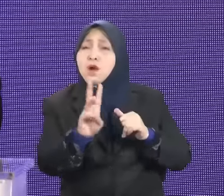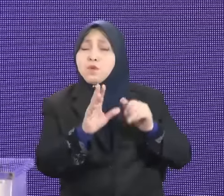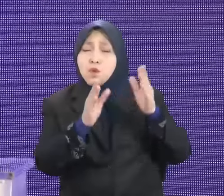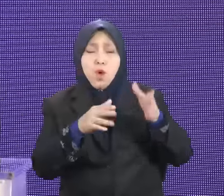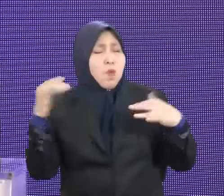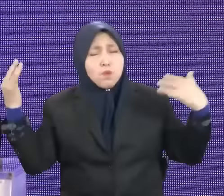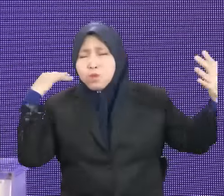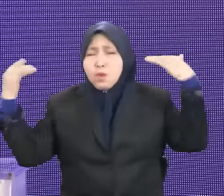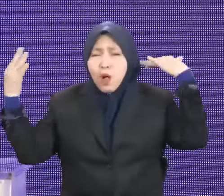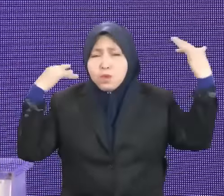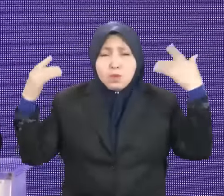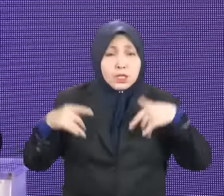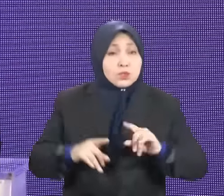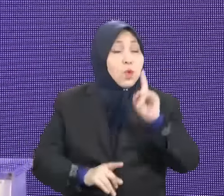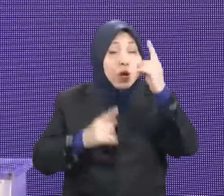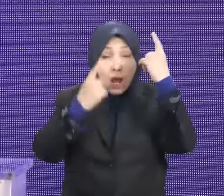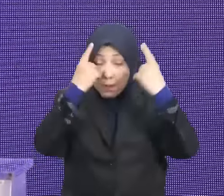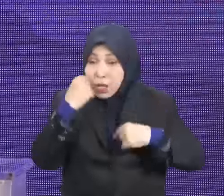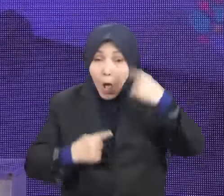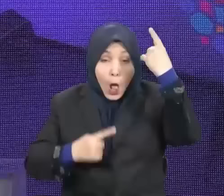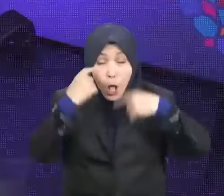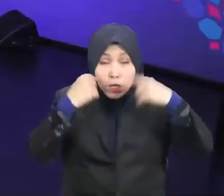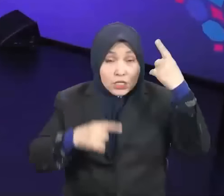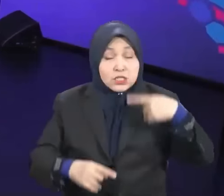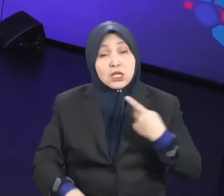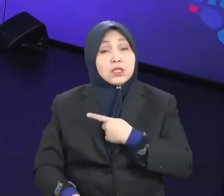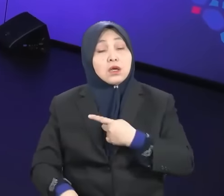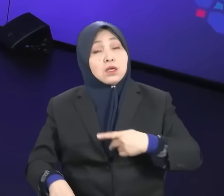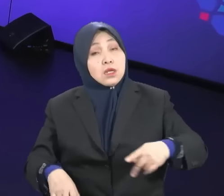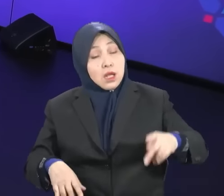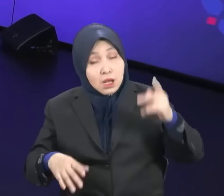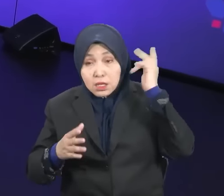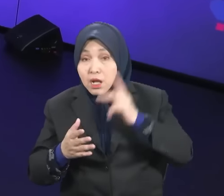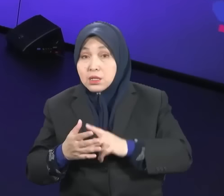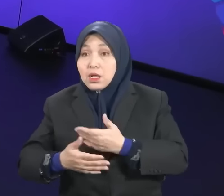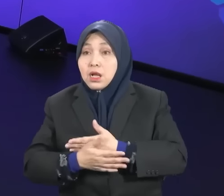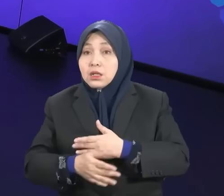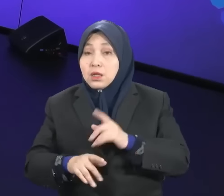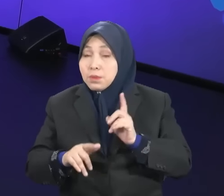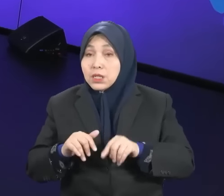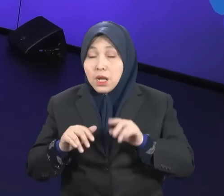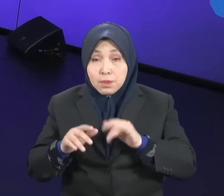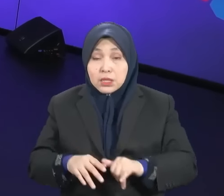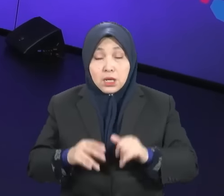tapi kalau suka menangis itu yang kenal Anak kita sudah